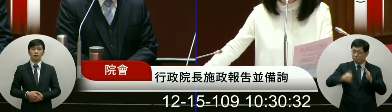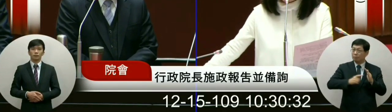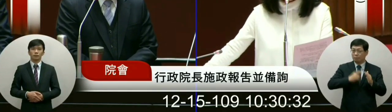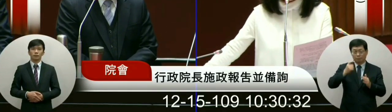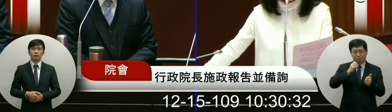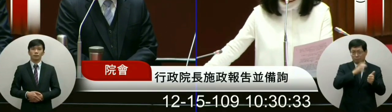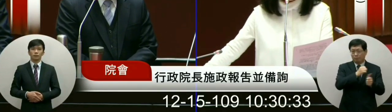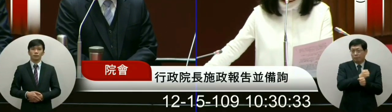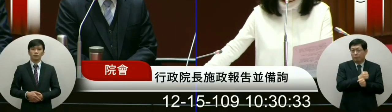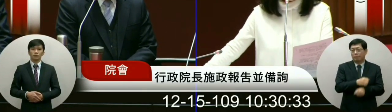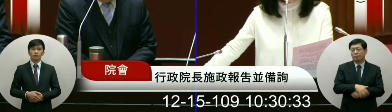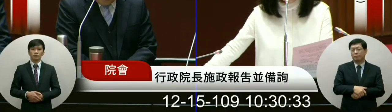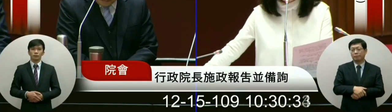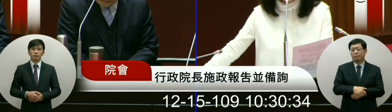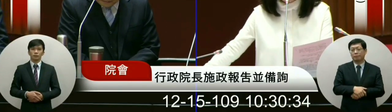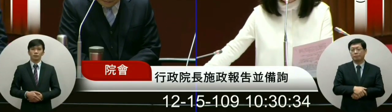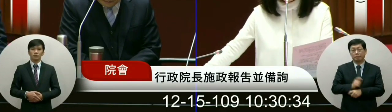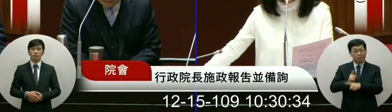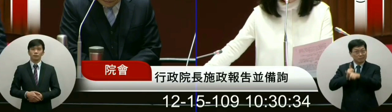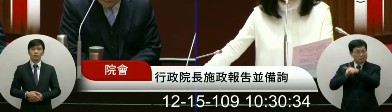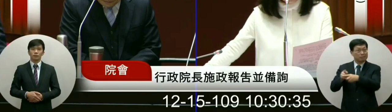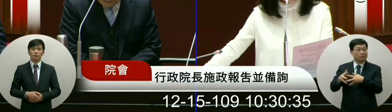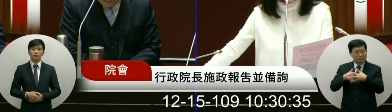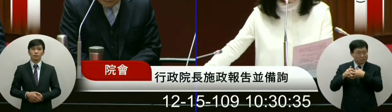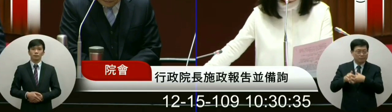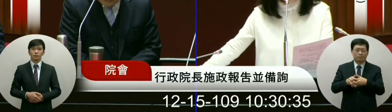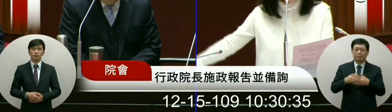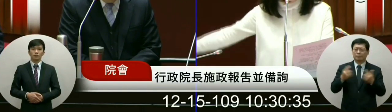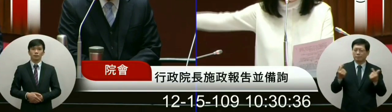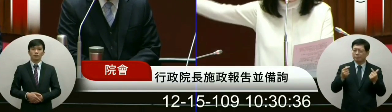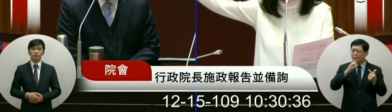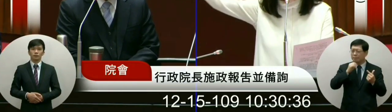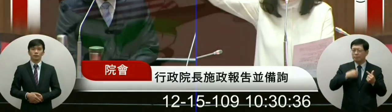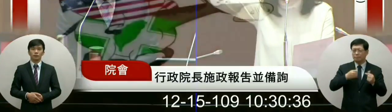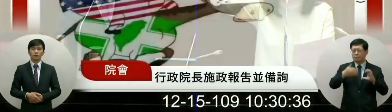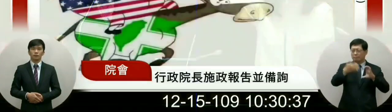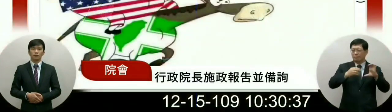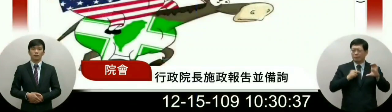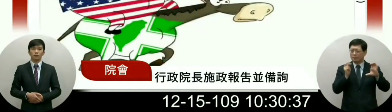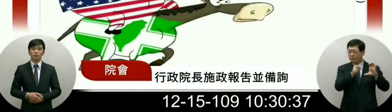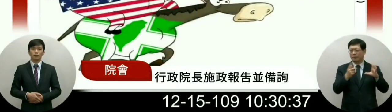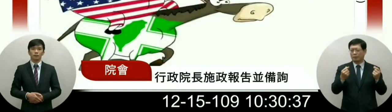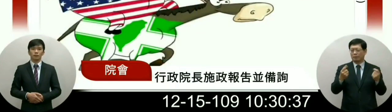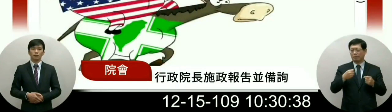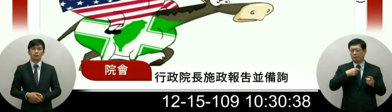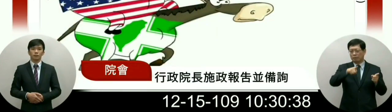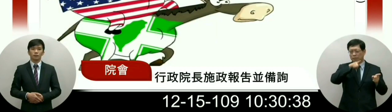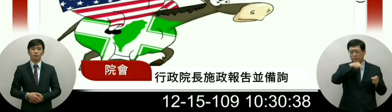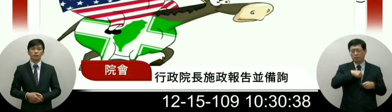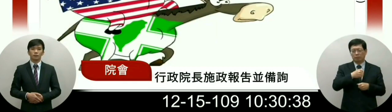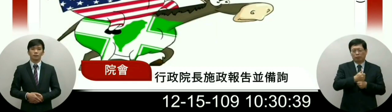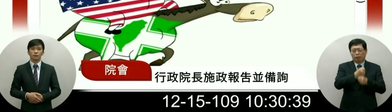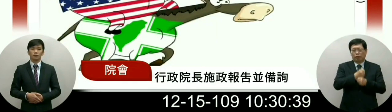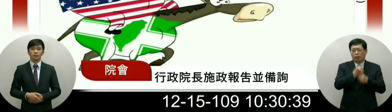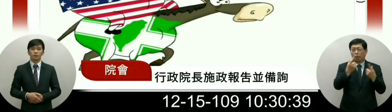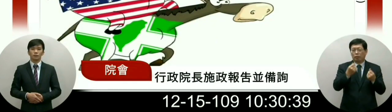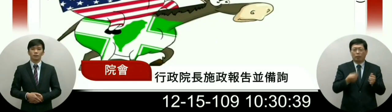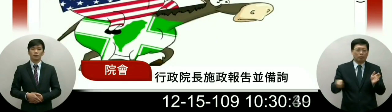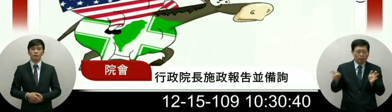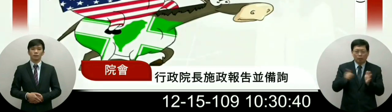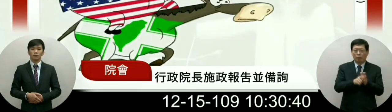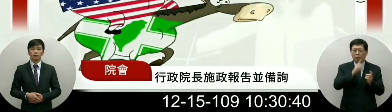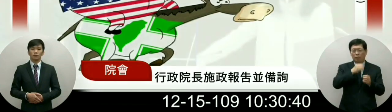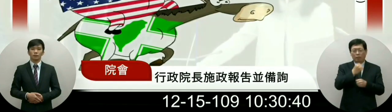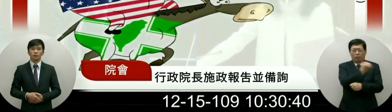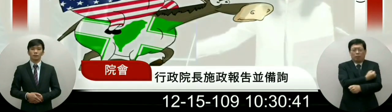这里要提醒您，跟着美国就好像大荧幕现在这一只驴子，永远要